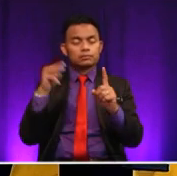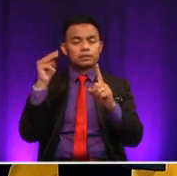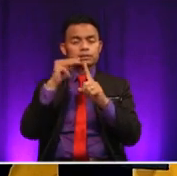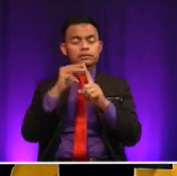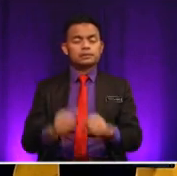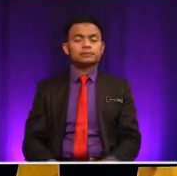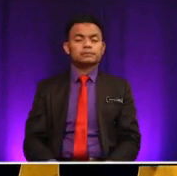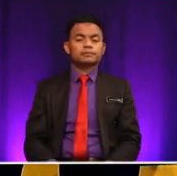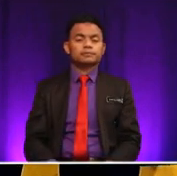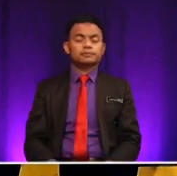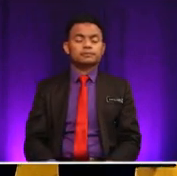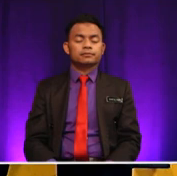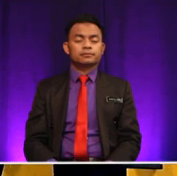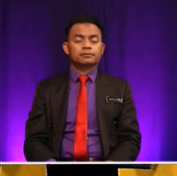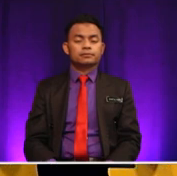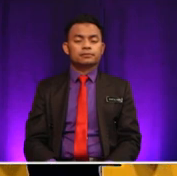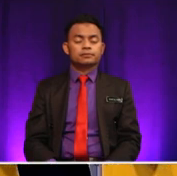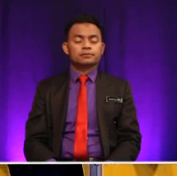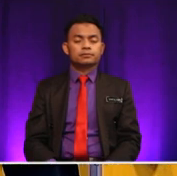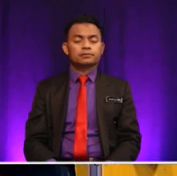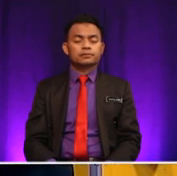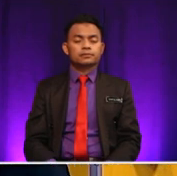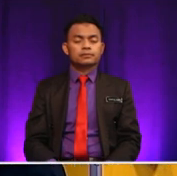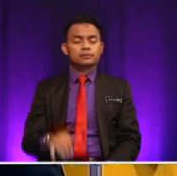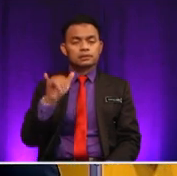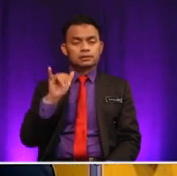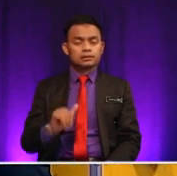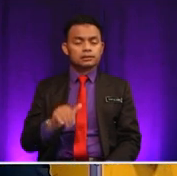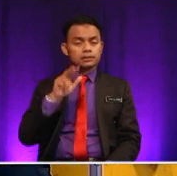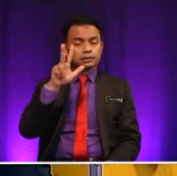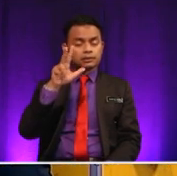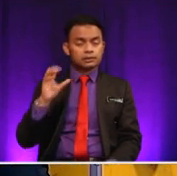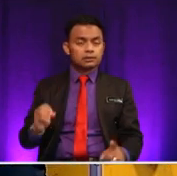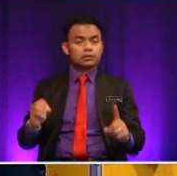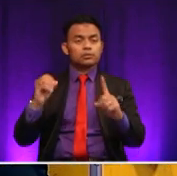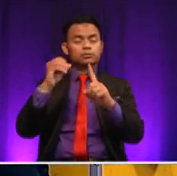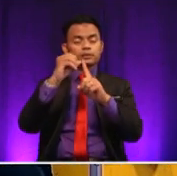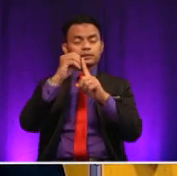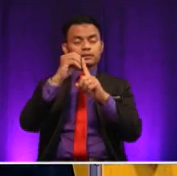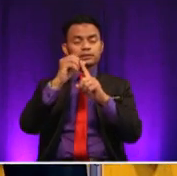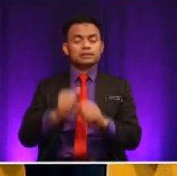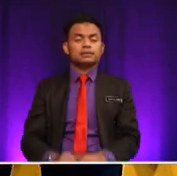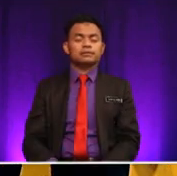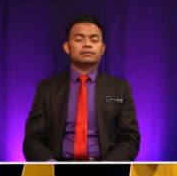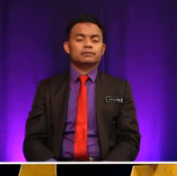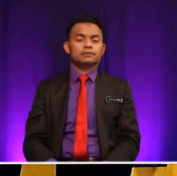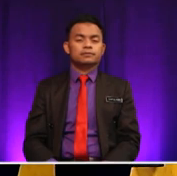yang ketiga yang ketiga belajar perlu tahu objektif Thank you bagus